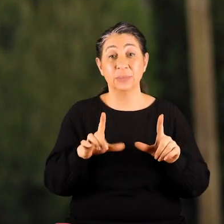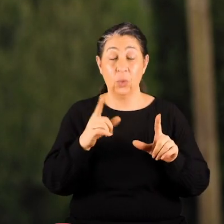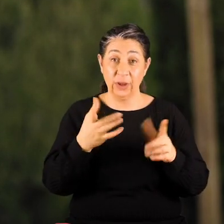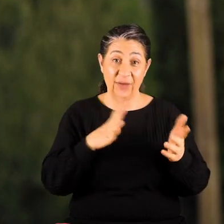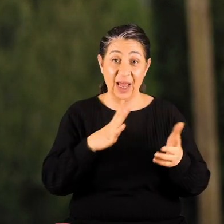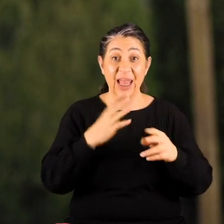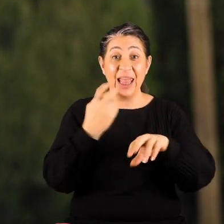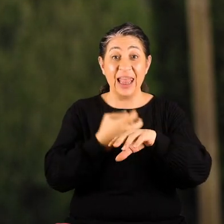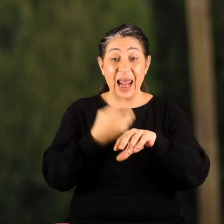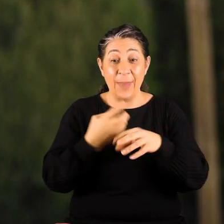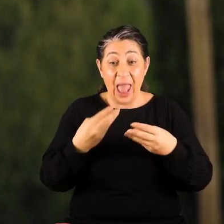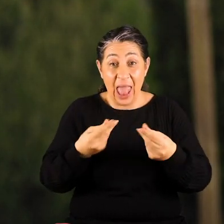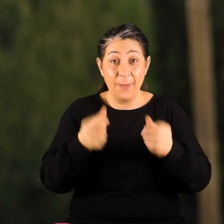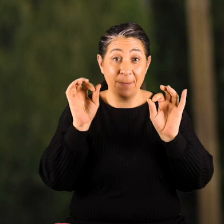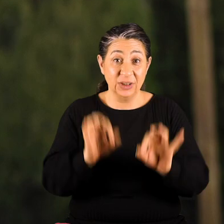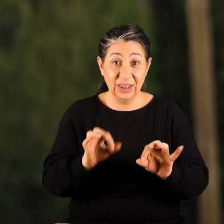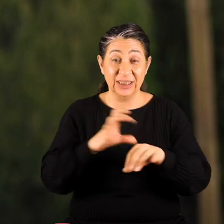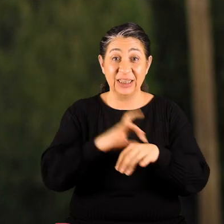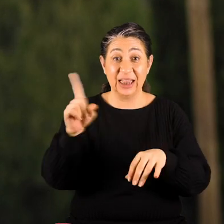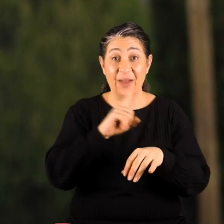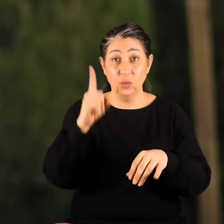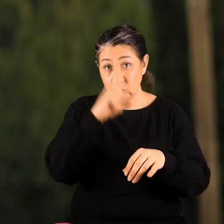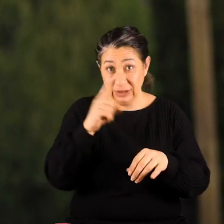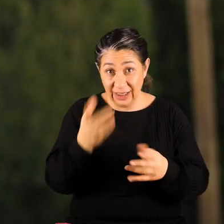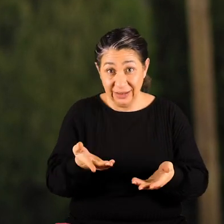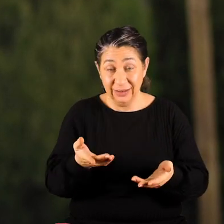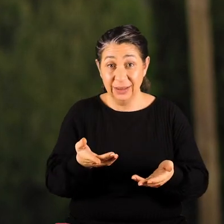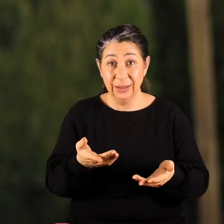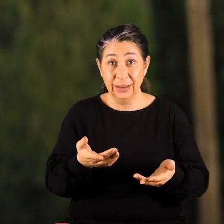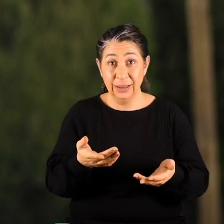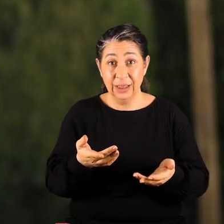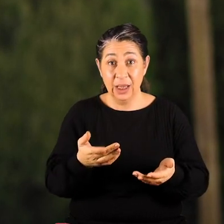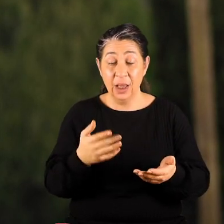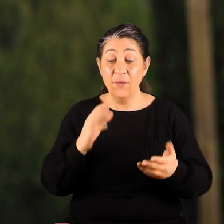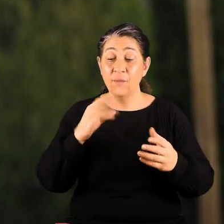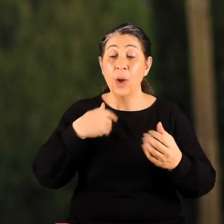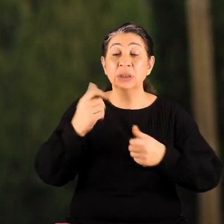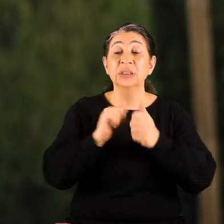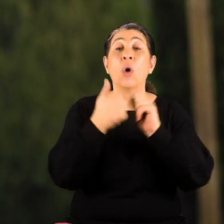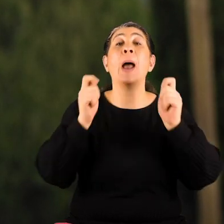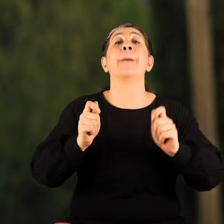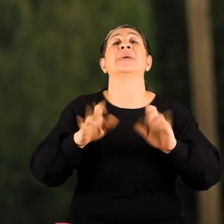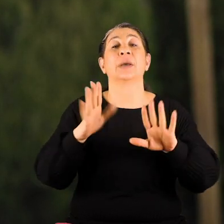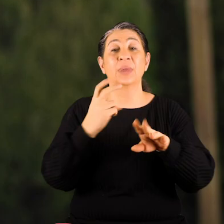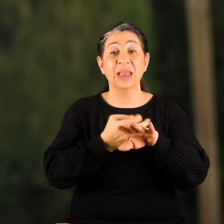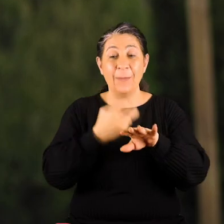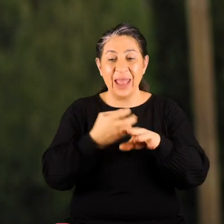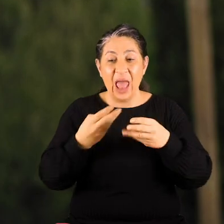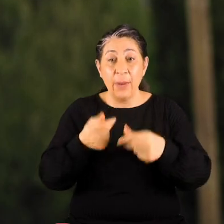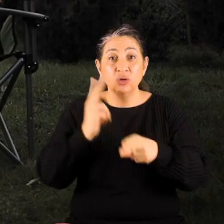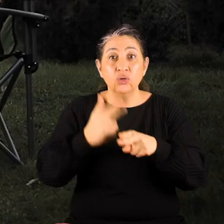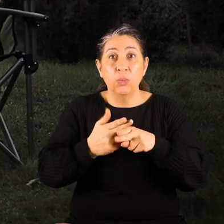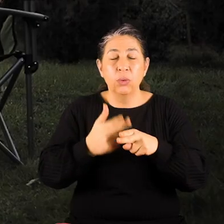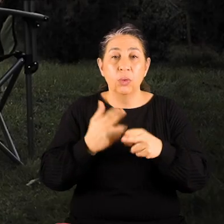da var. Kemik erimem var şimdiden tedaviden dolayı. Hareket etmezsem, spor yapmazsam kemik erimem çok